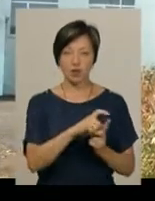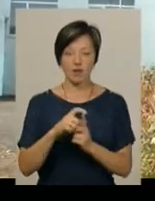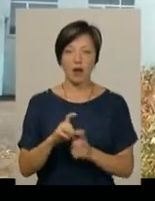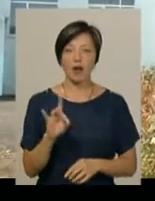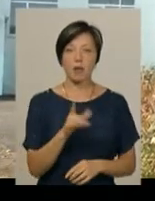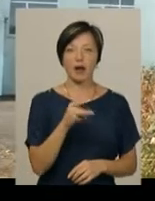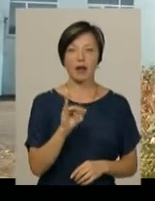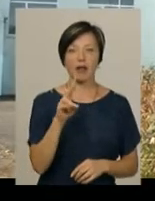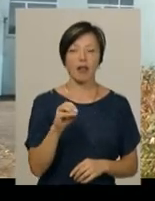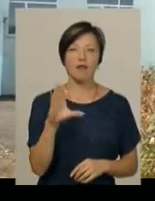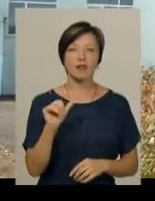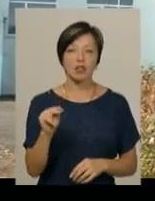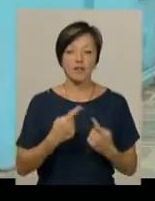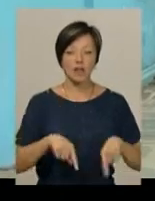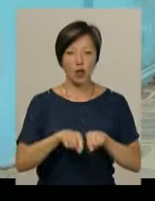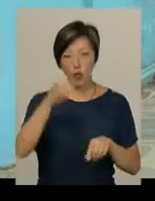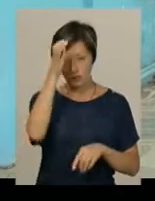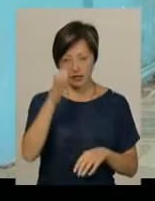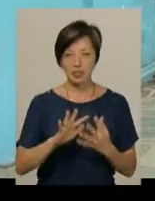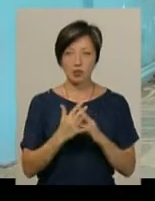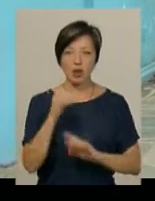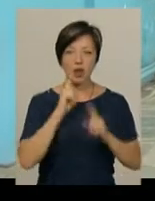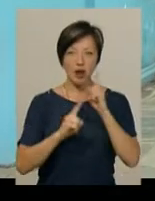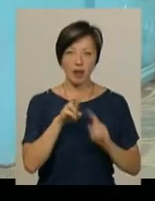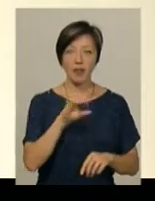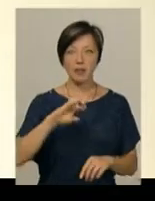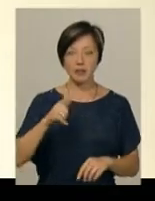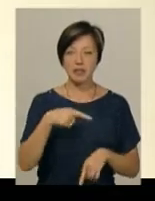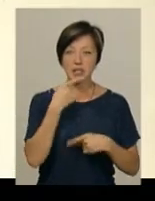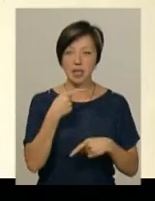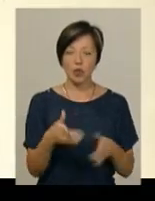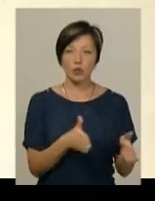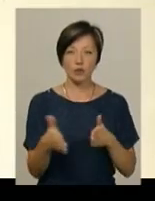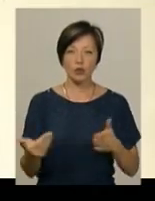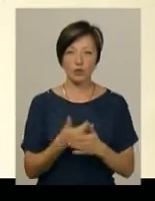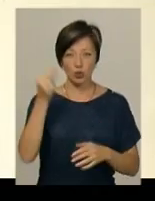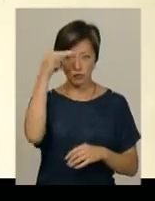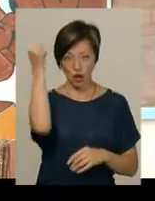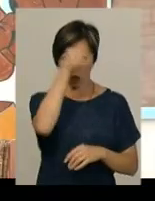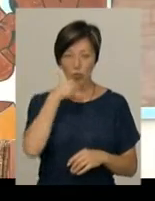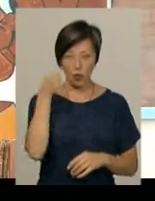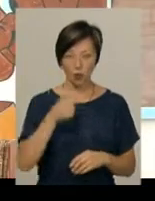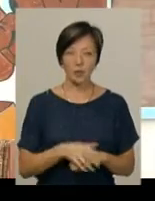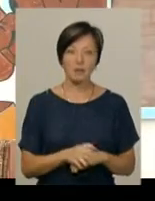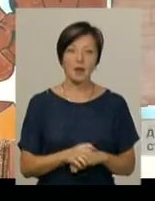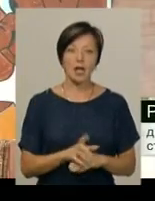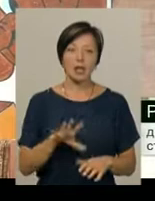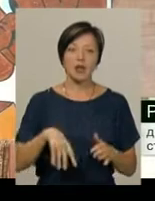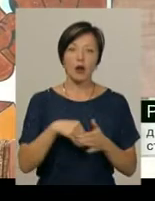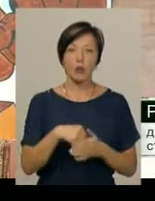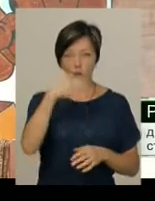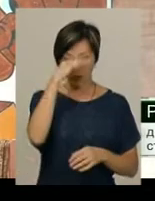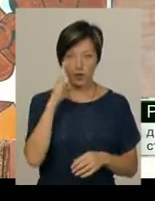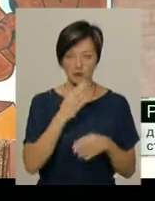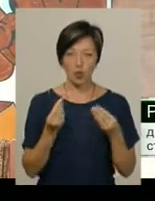Романа Гриневича, в відділі освіти Солопковецької сільської ради у липні сказали готуватися до нового навчального року. За рахунок батьківських